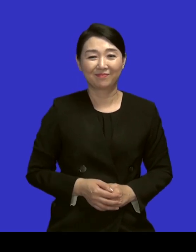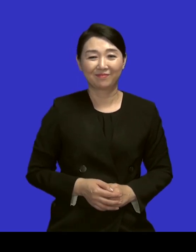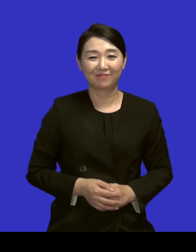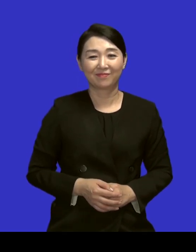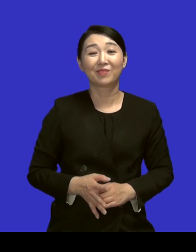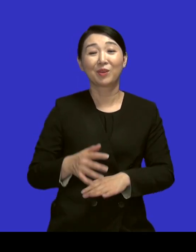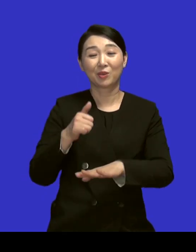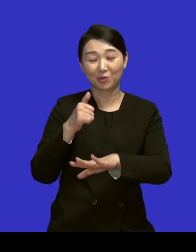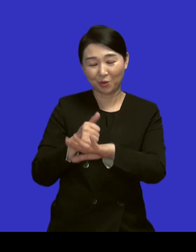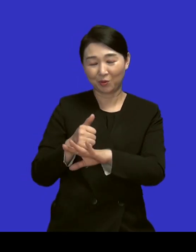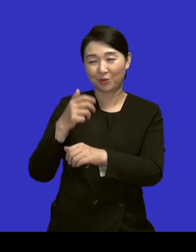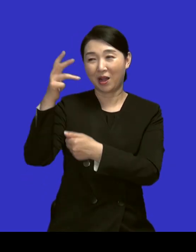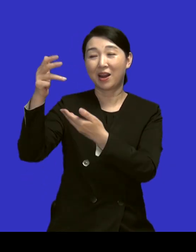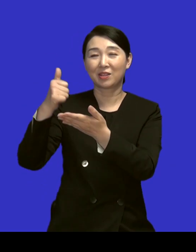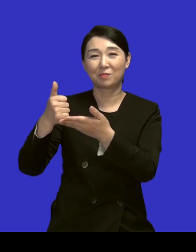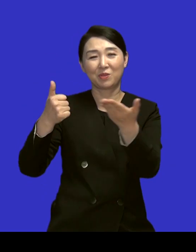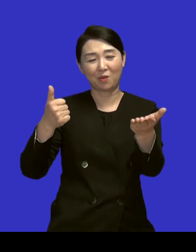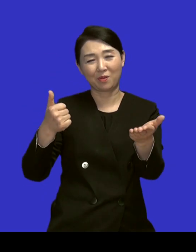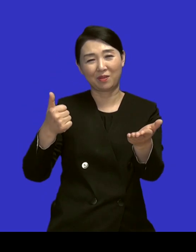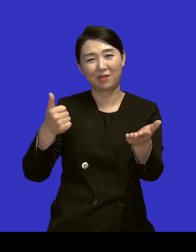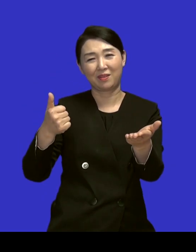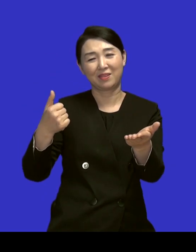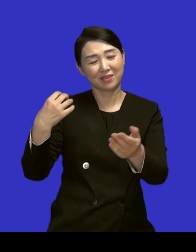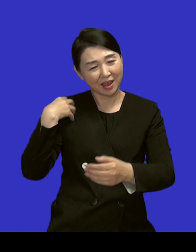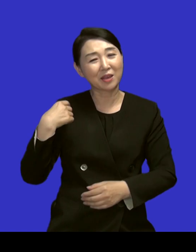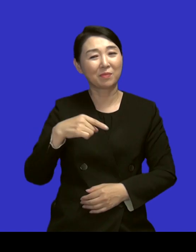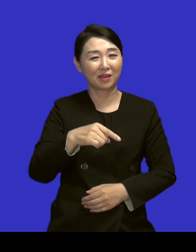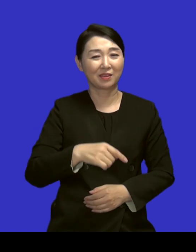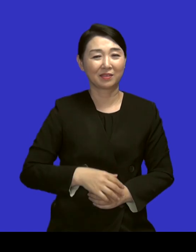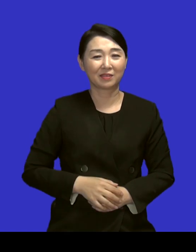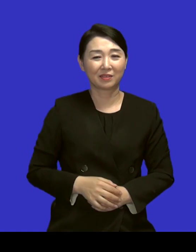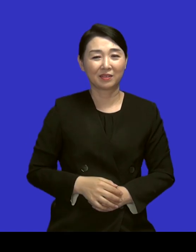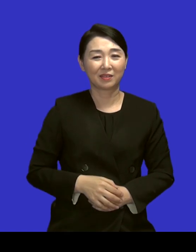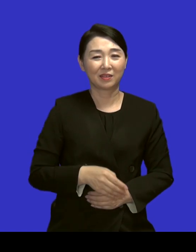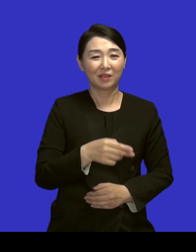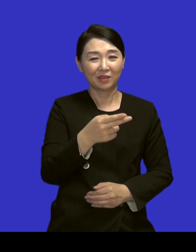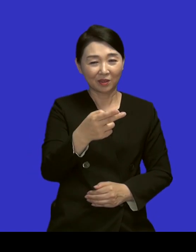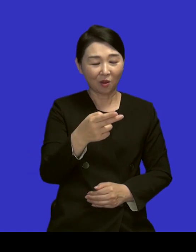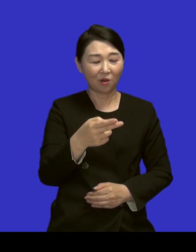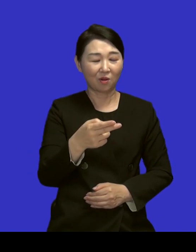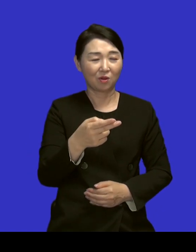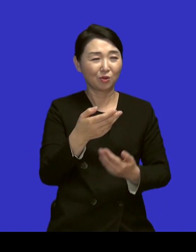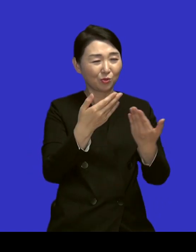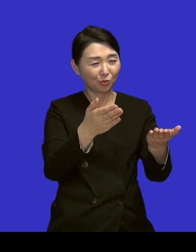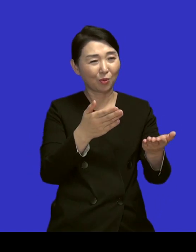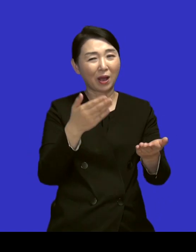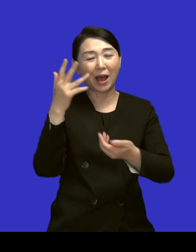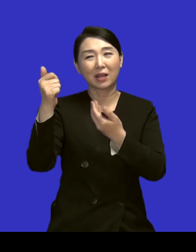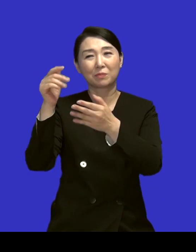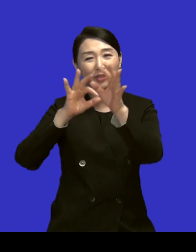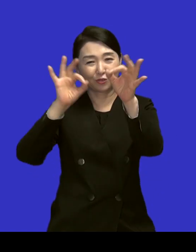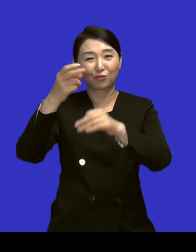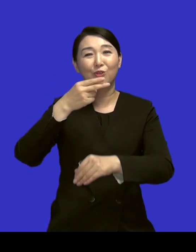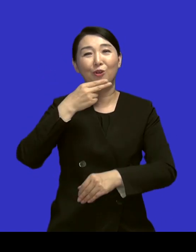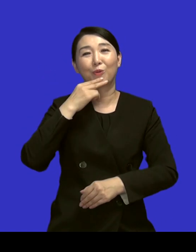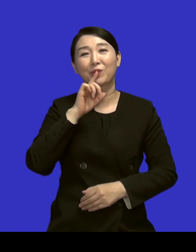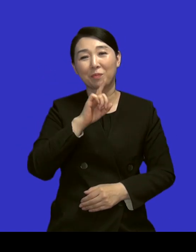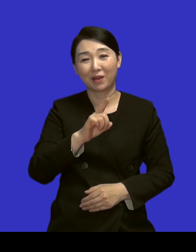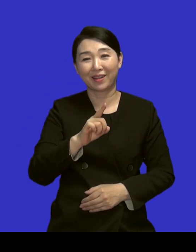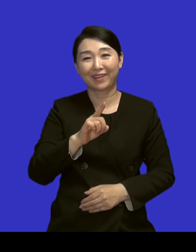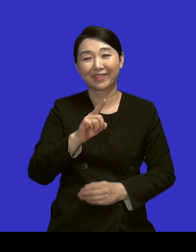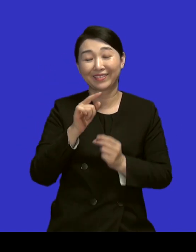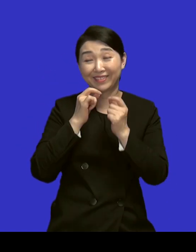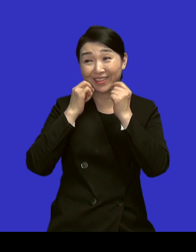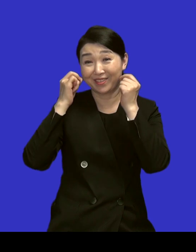결국 내가 널 책임져. 내가 널 두고 절대 실수하지 않아. 그게 씩